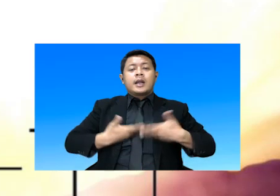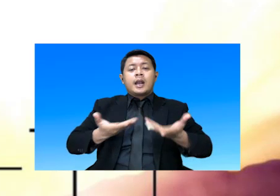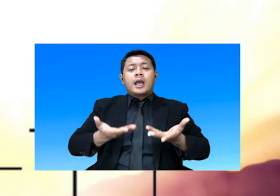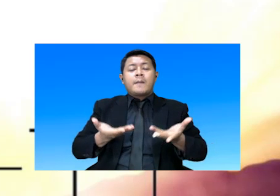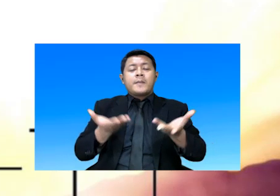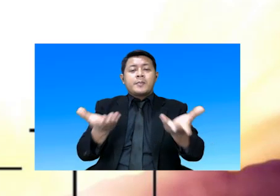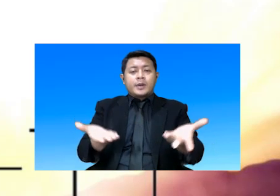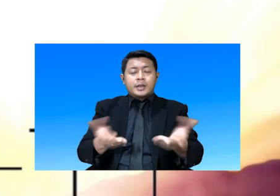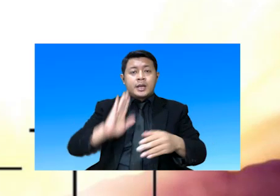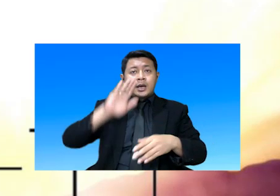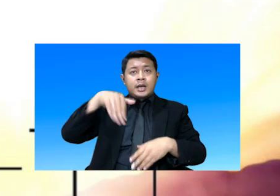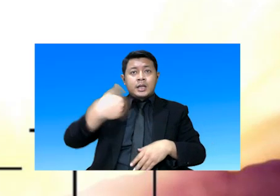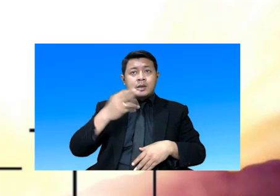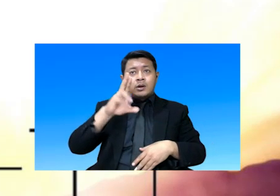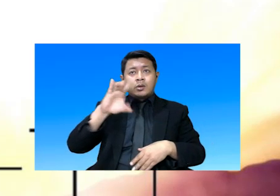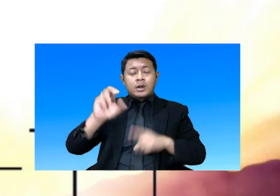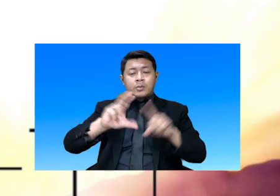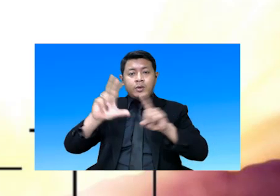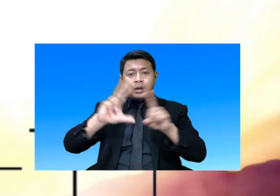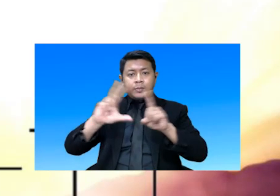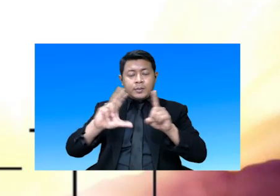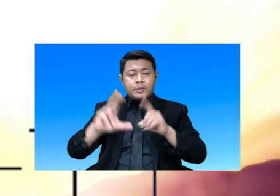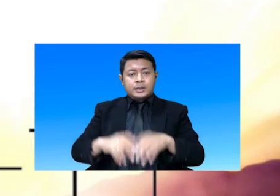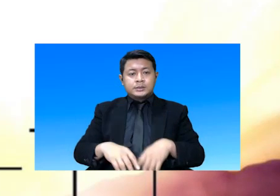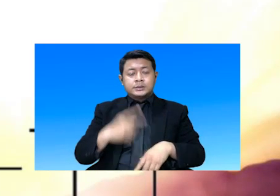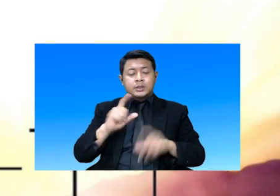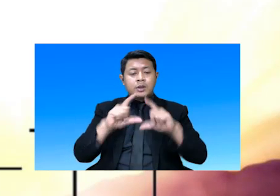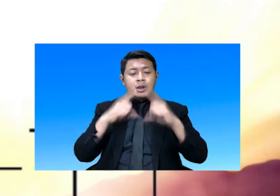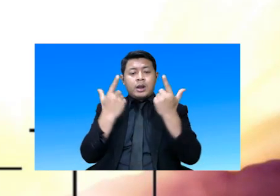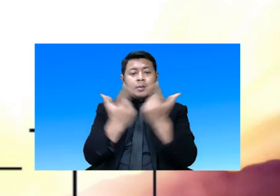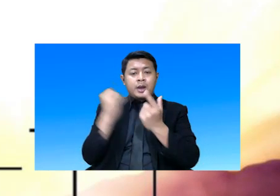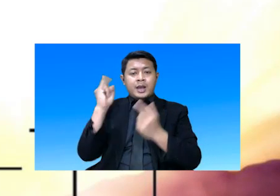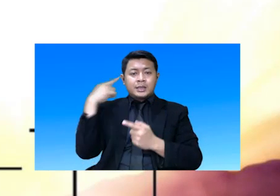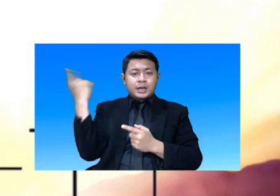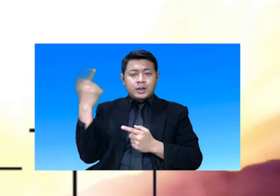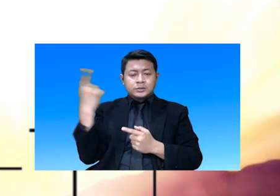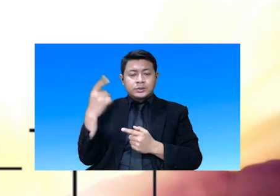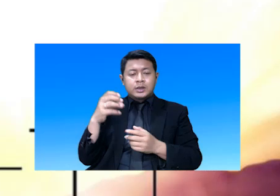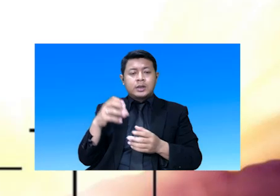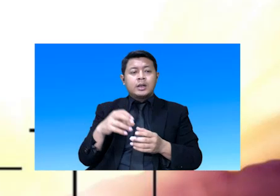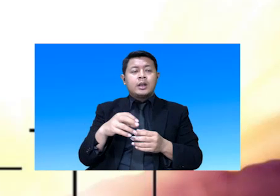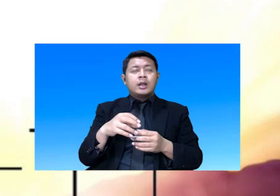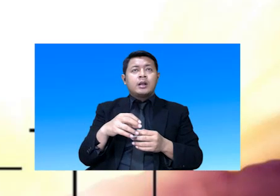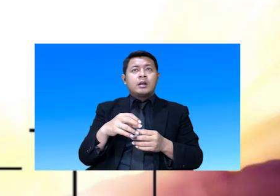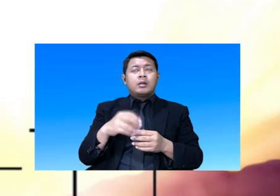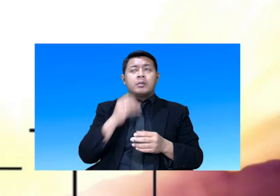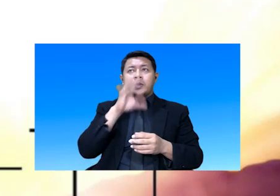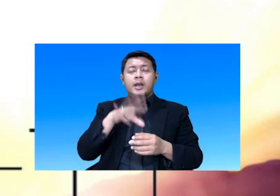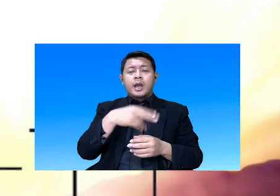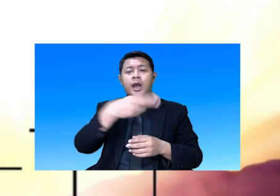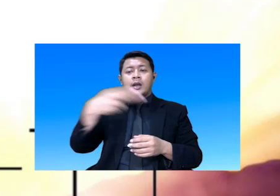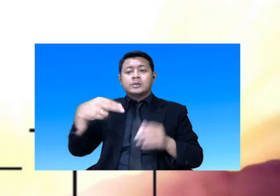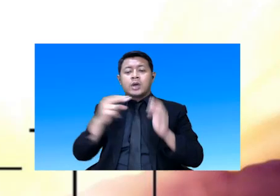Indeks kerelaan memberi. Pada tahun 2018, satu lembaga internasional